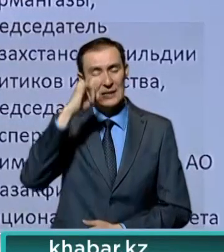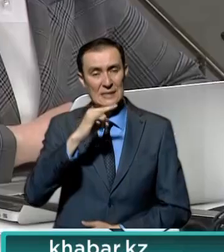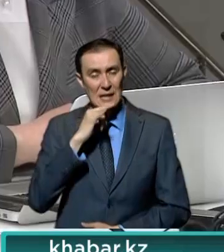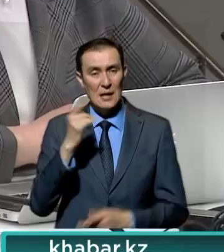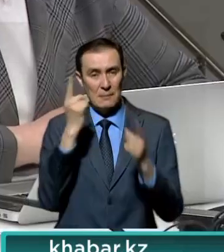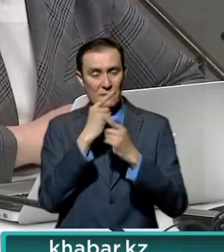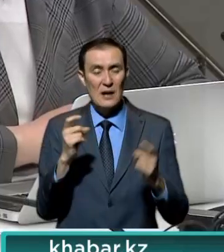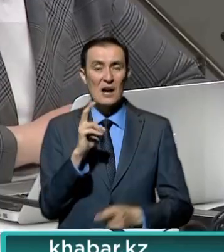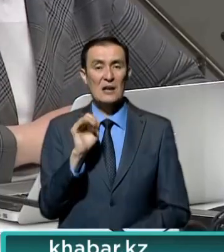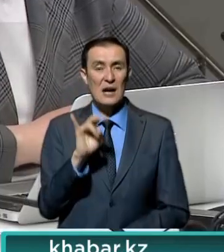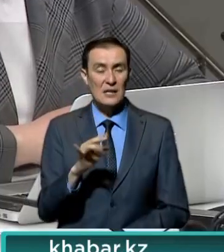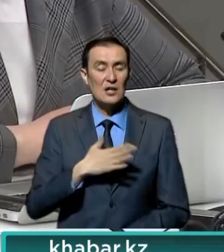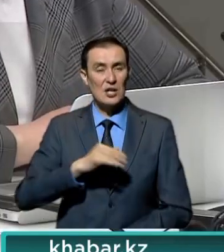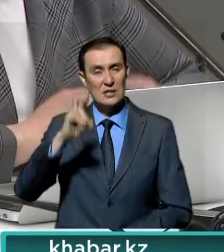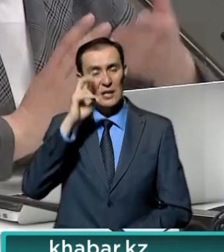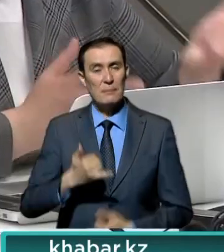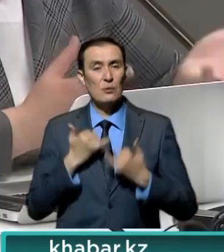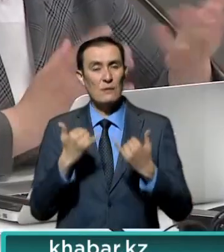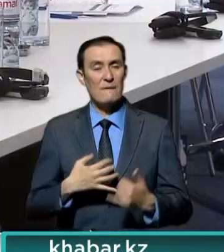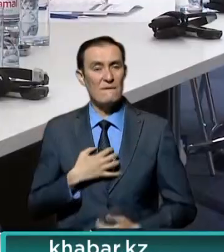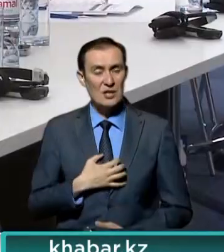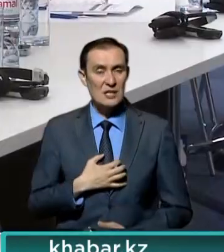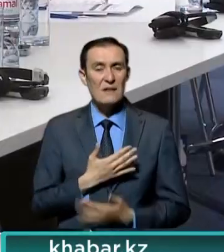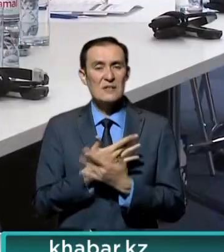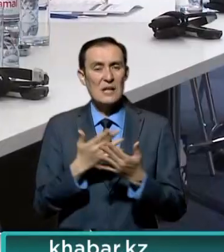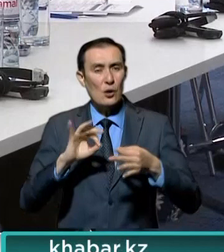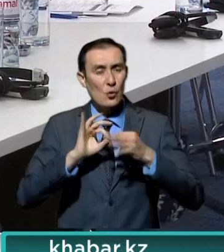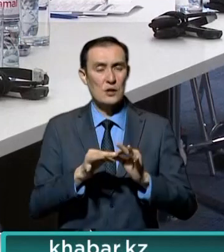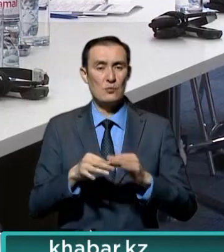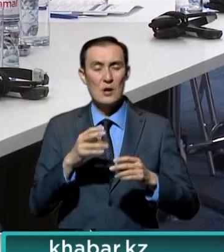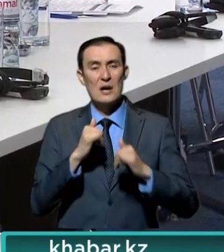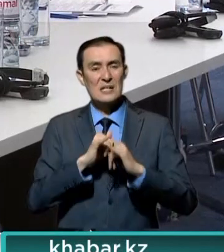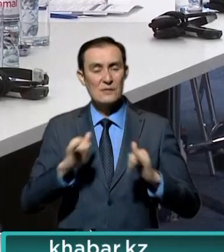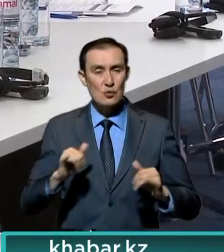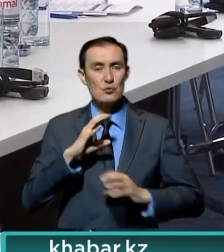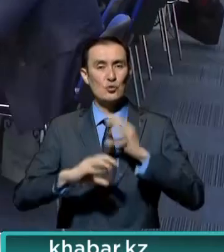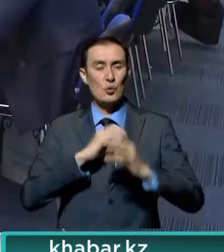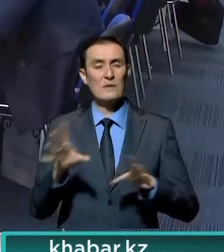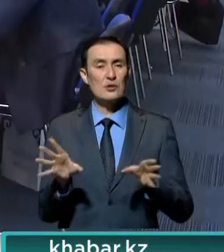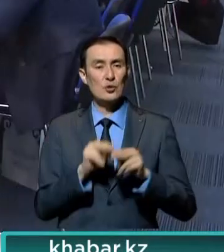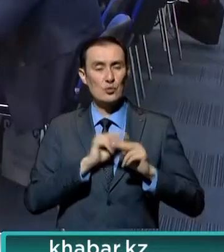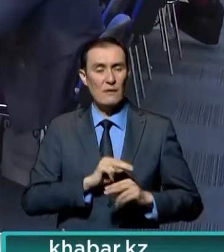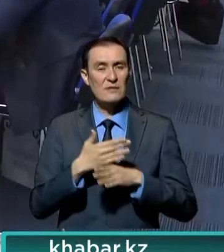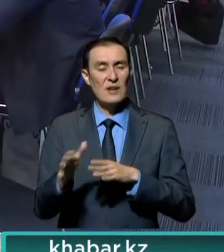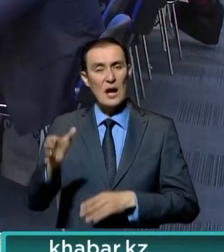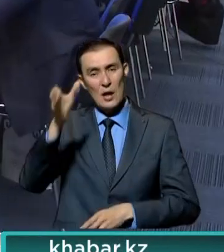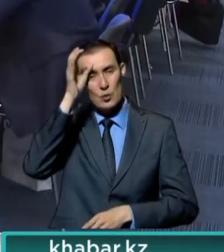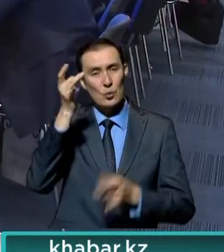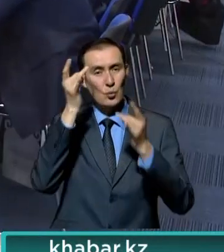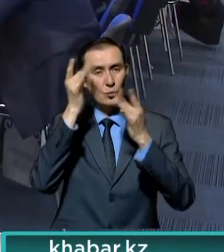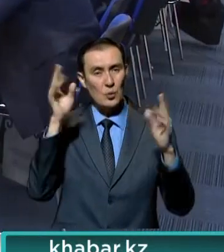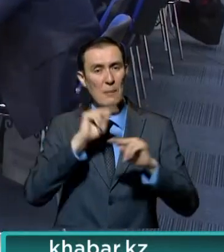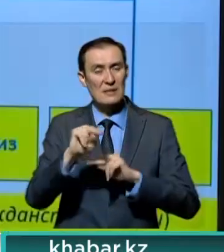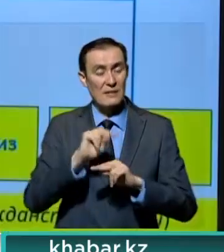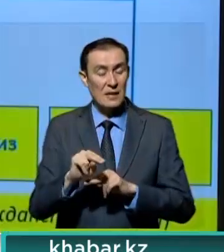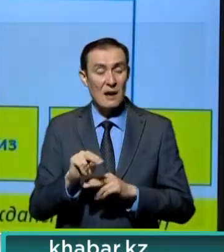подчеркнул Ерлан Карин, наша страна придает большое значение всестороннему развитию международного сотрудничества в области науки, культуры и образования.